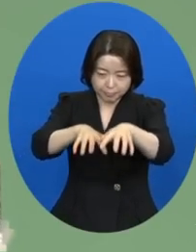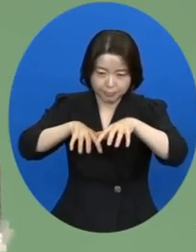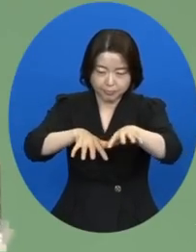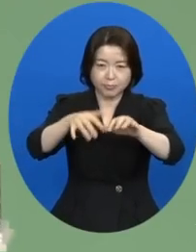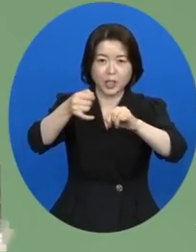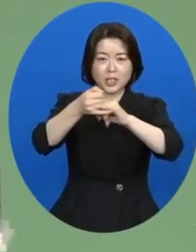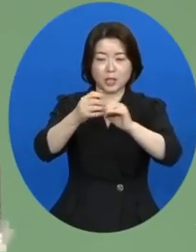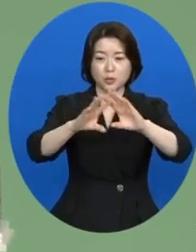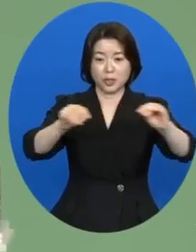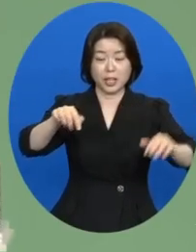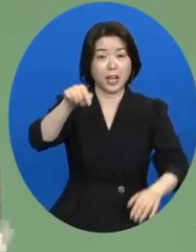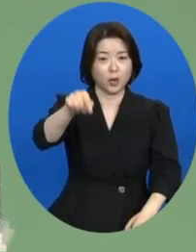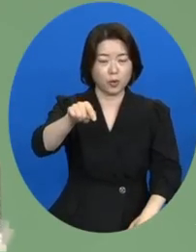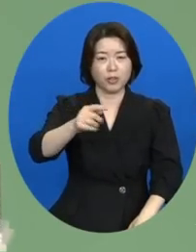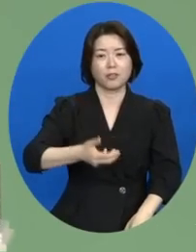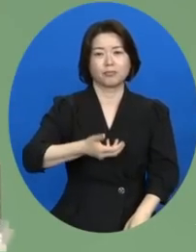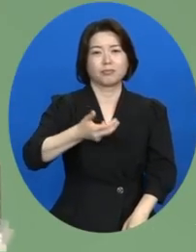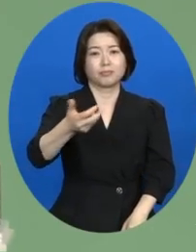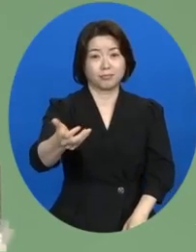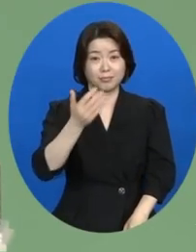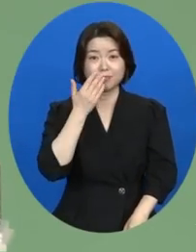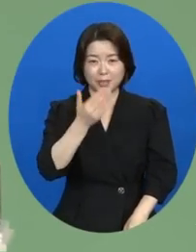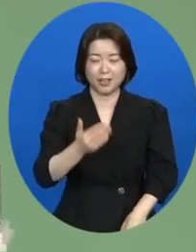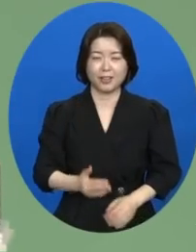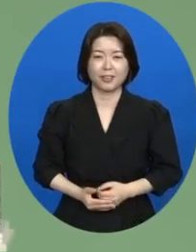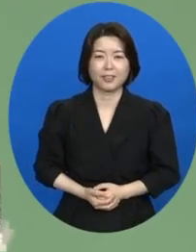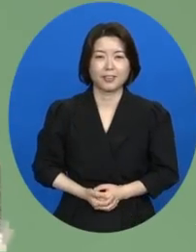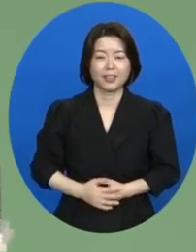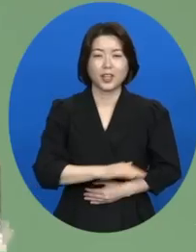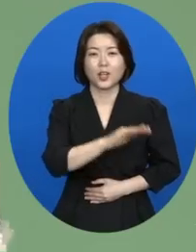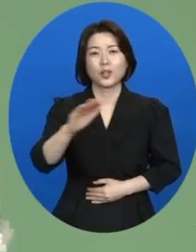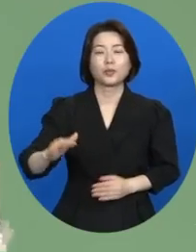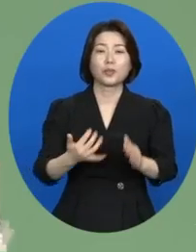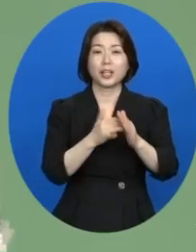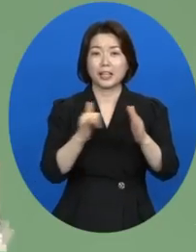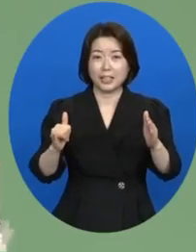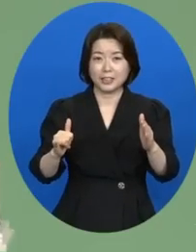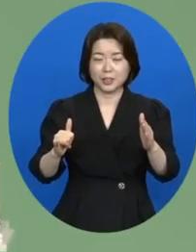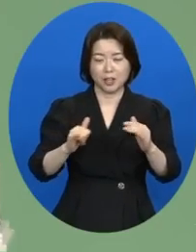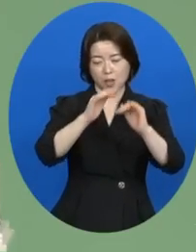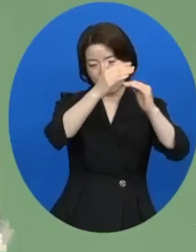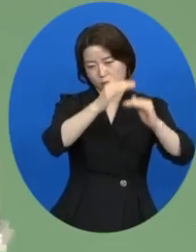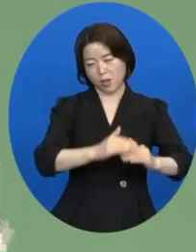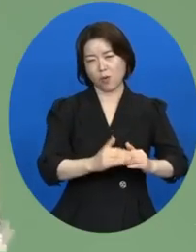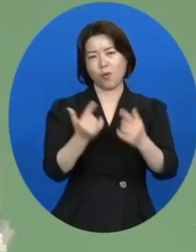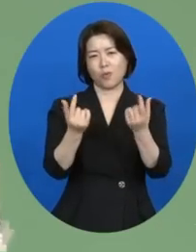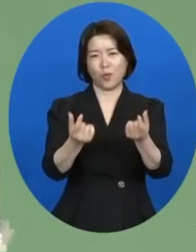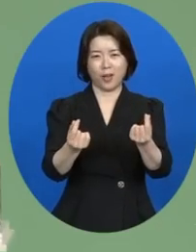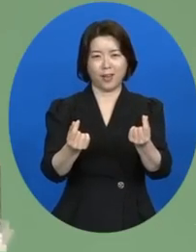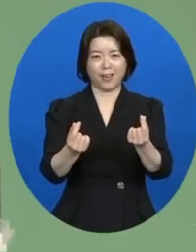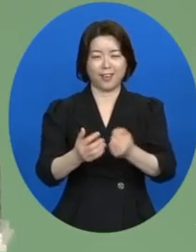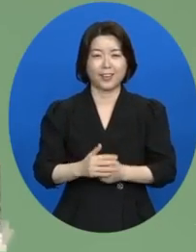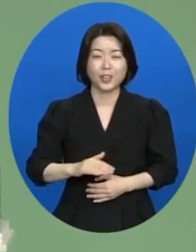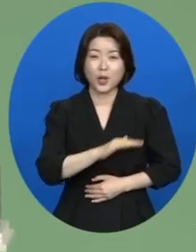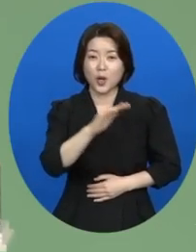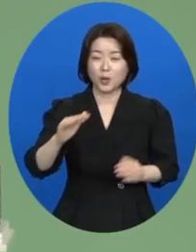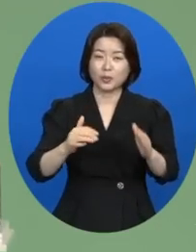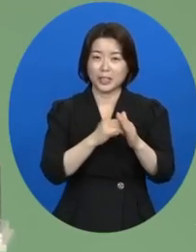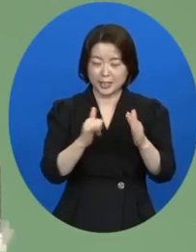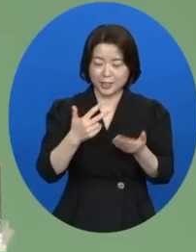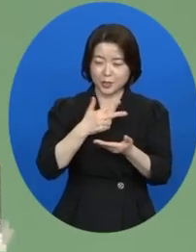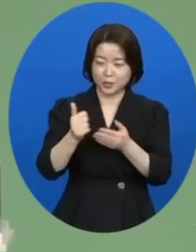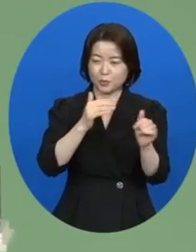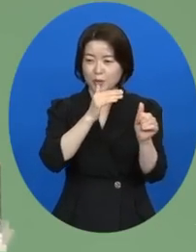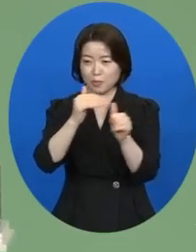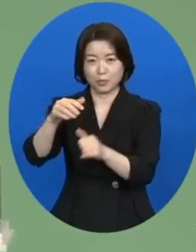땅으로 들어갈 수 있었습니다. 저희 가족의 간증도 이와 비슷합니다. 우리 가족이 주님의